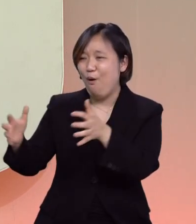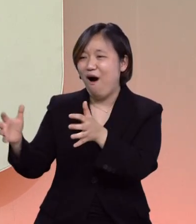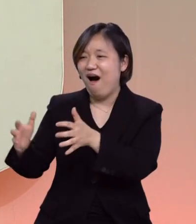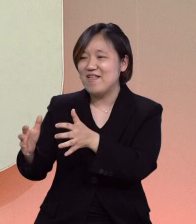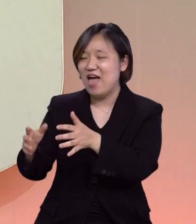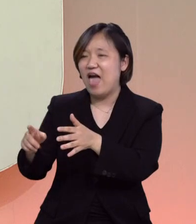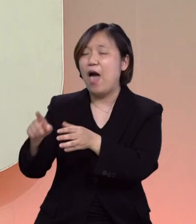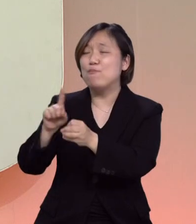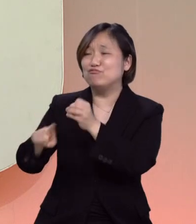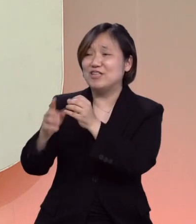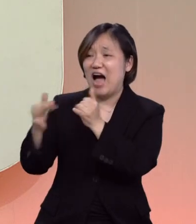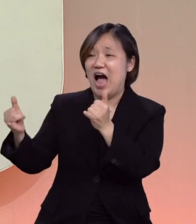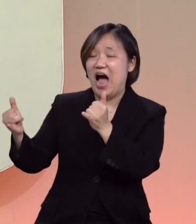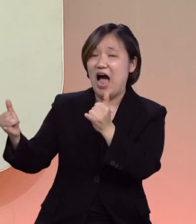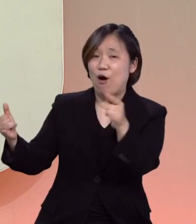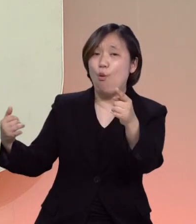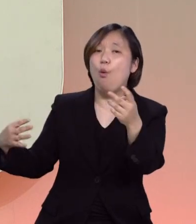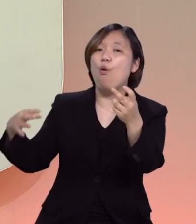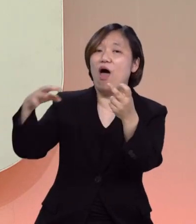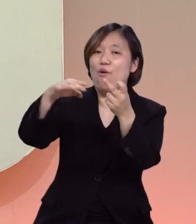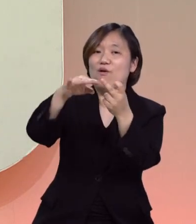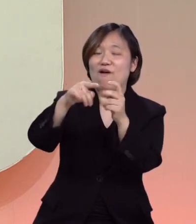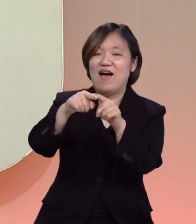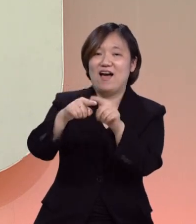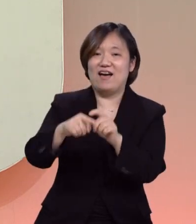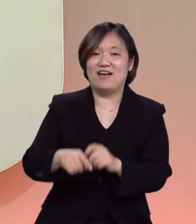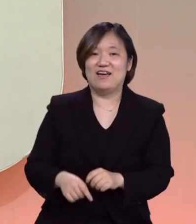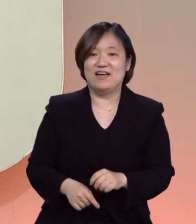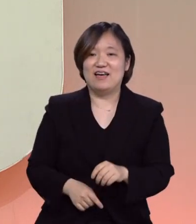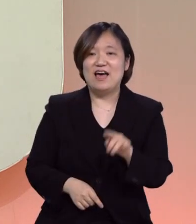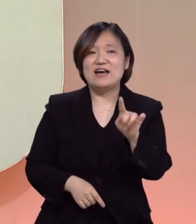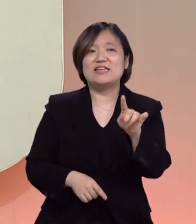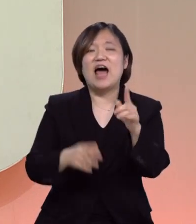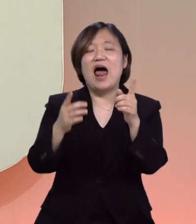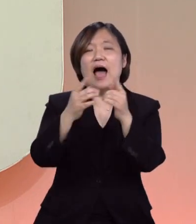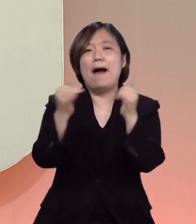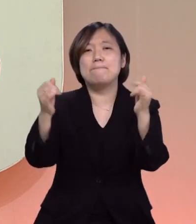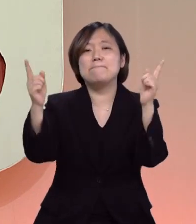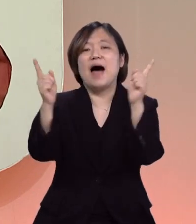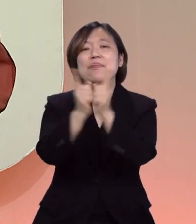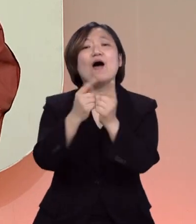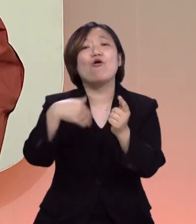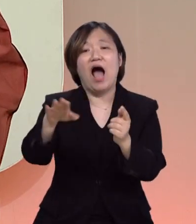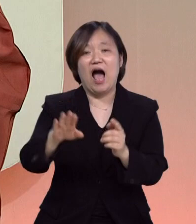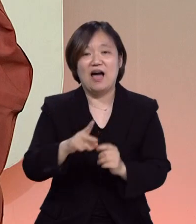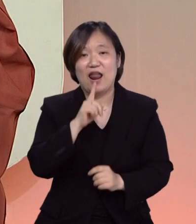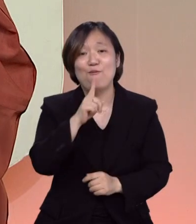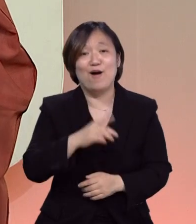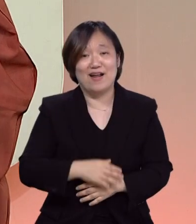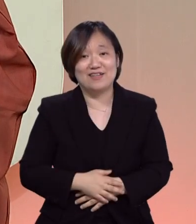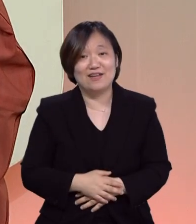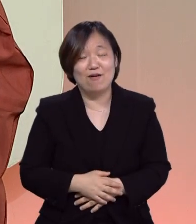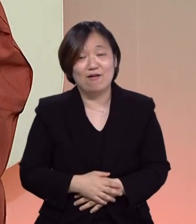올라올 건데 그 보살들 중 그 신도들 좀 얼굴 좀 보고 가라 이러시더래요